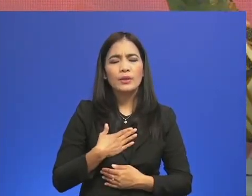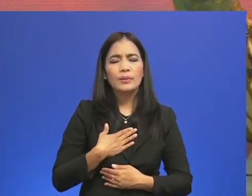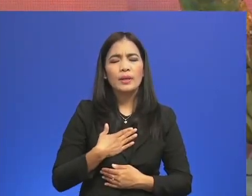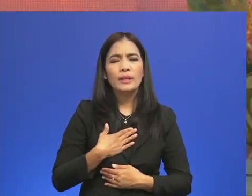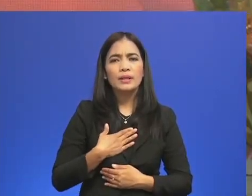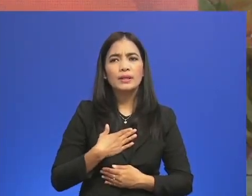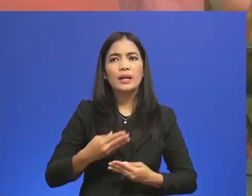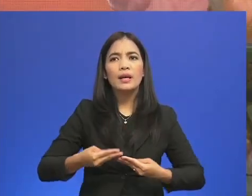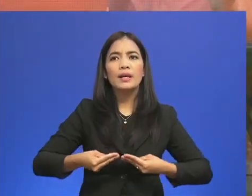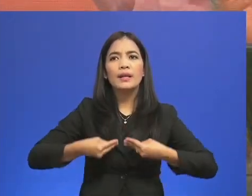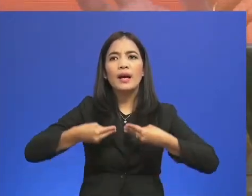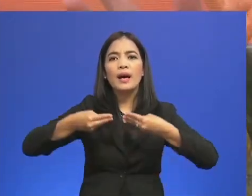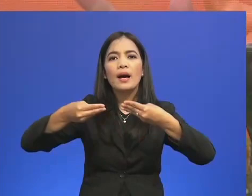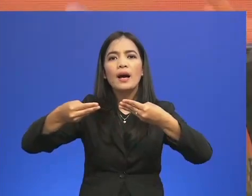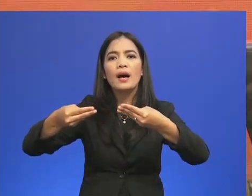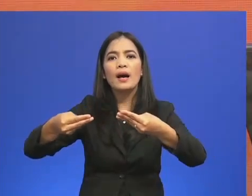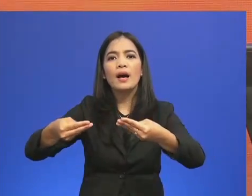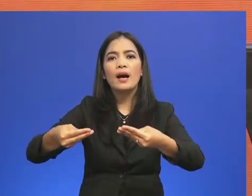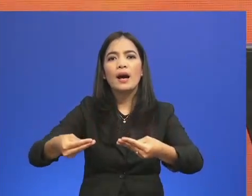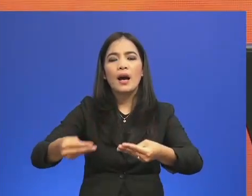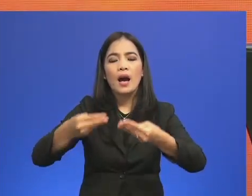Aku bersedia